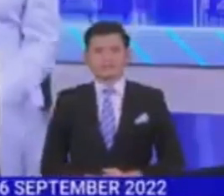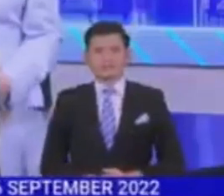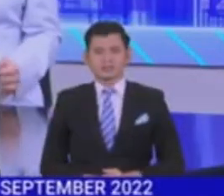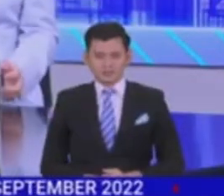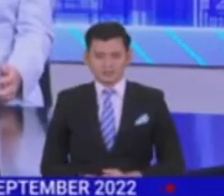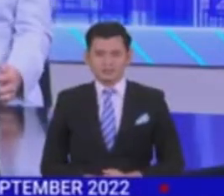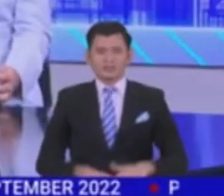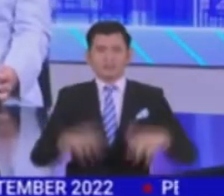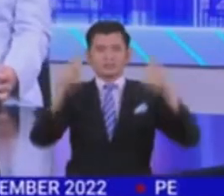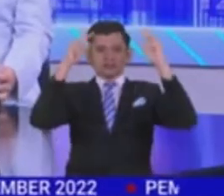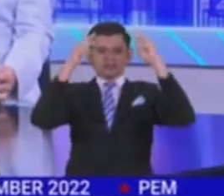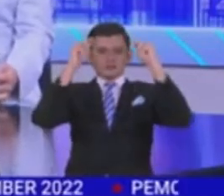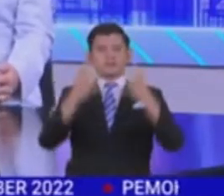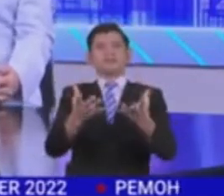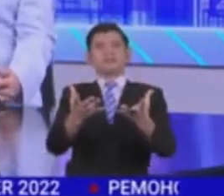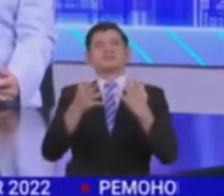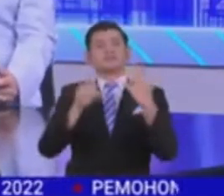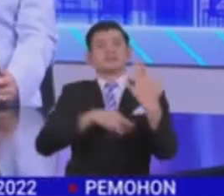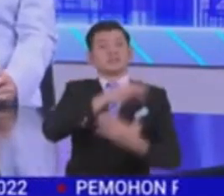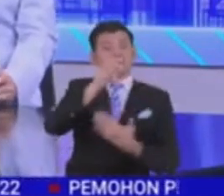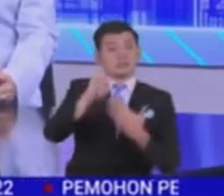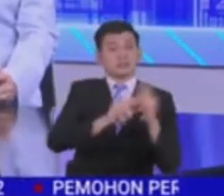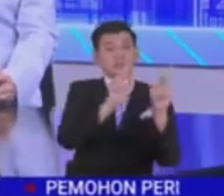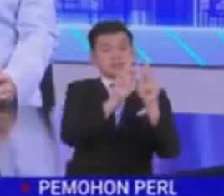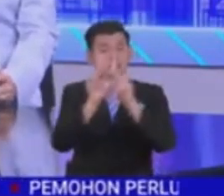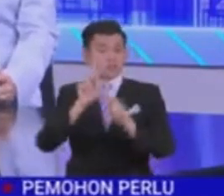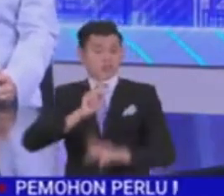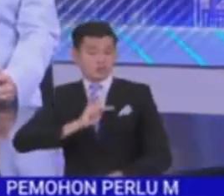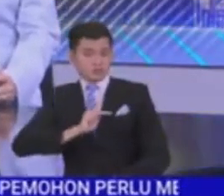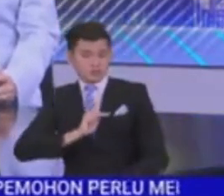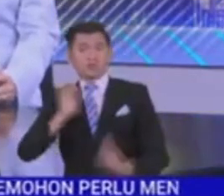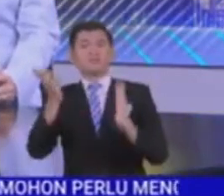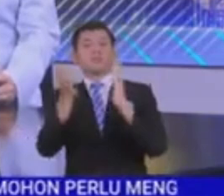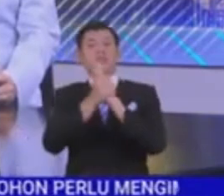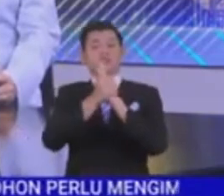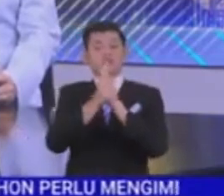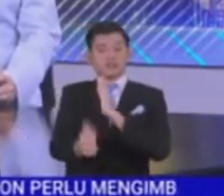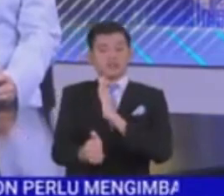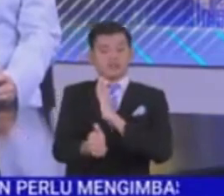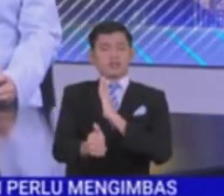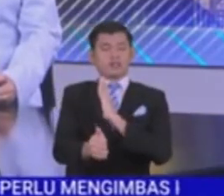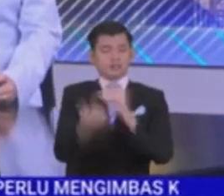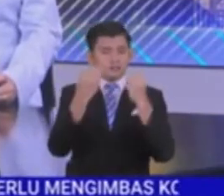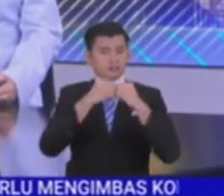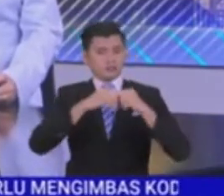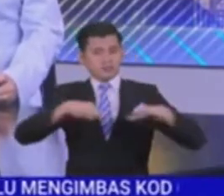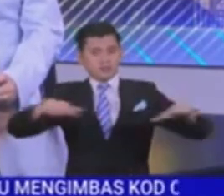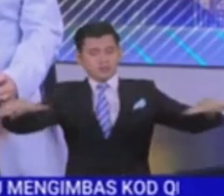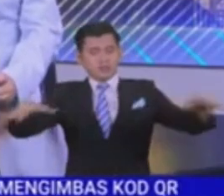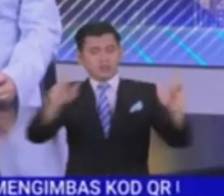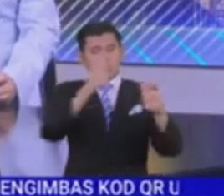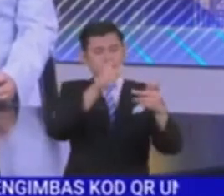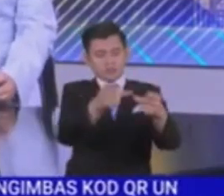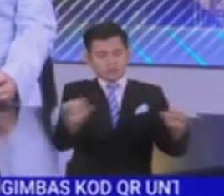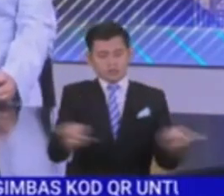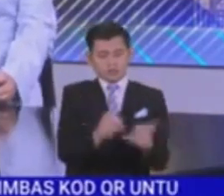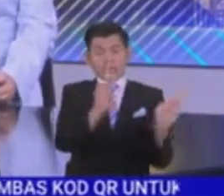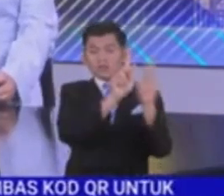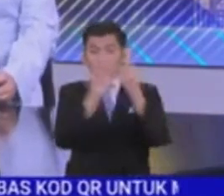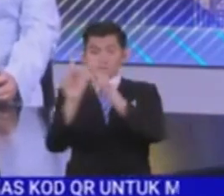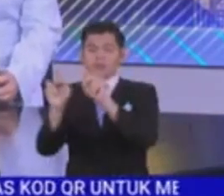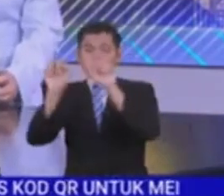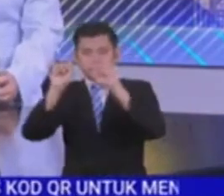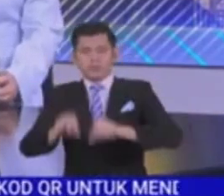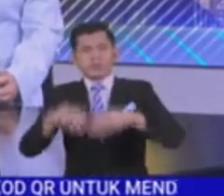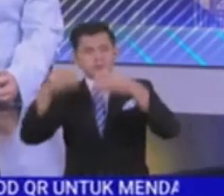Dalam pada itu, Perdana Menteri mahu program Kampungku Mahir Anjuran Giat Mara diperluas ke lebih banyak kawasan kampung. Ia bukan sahaja